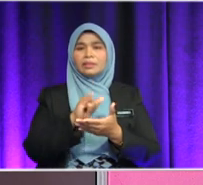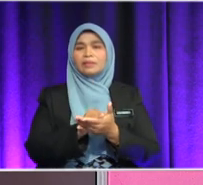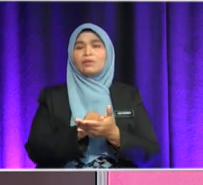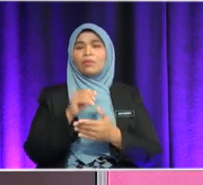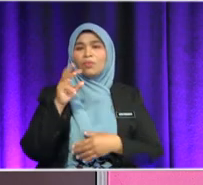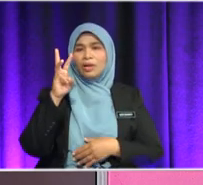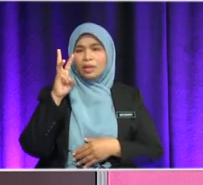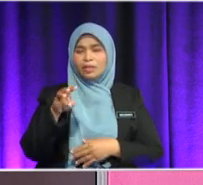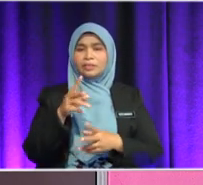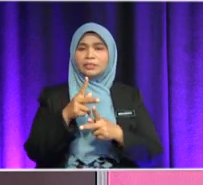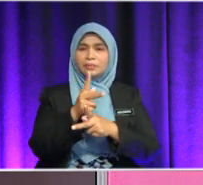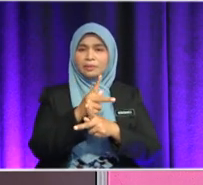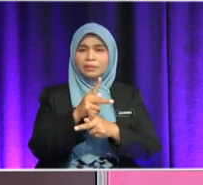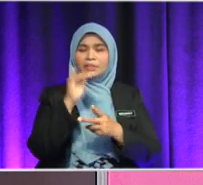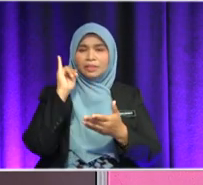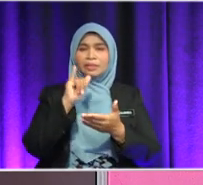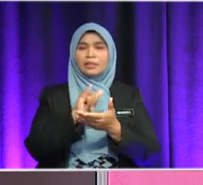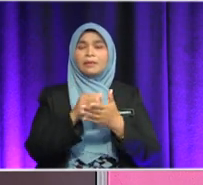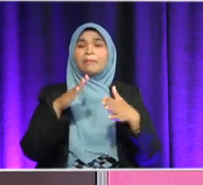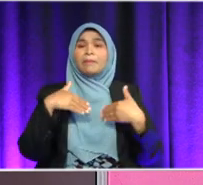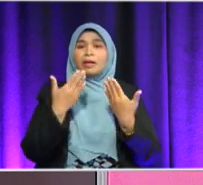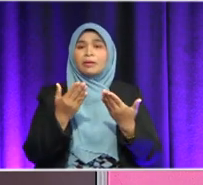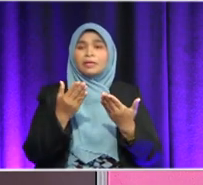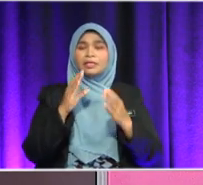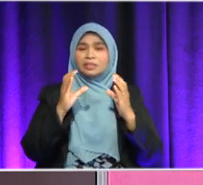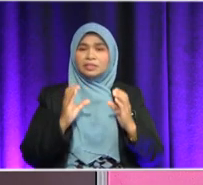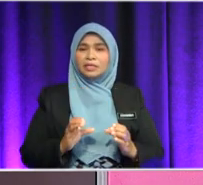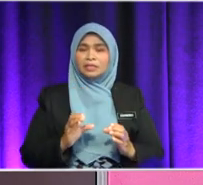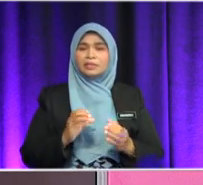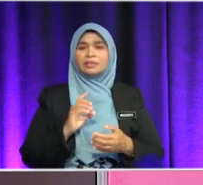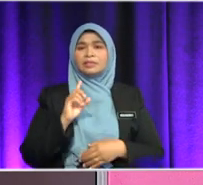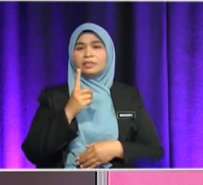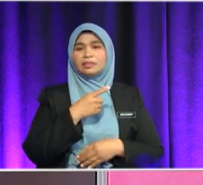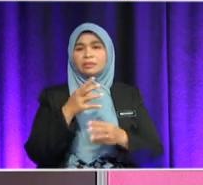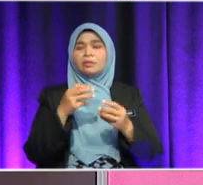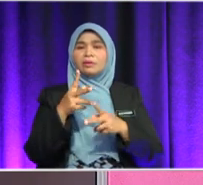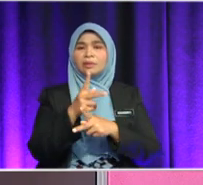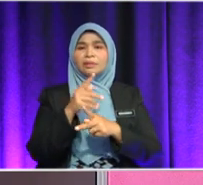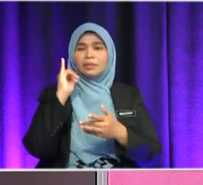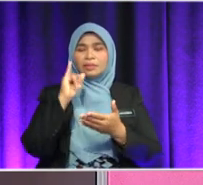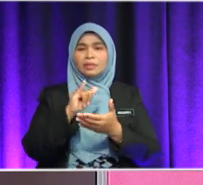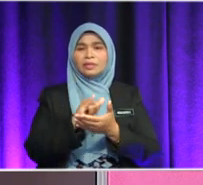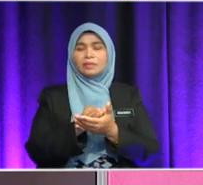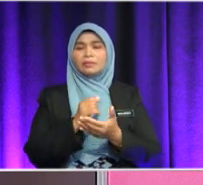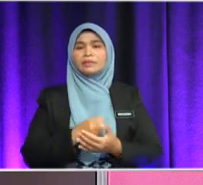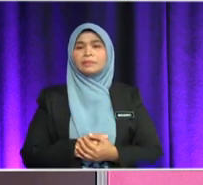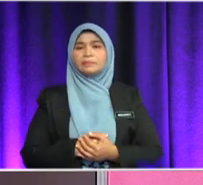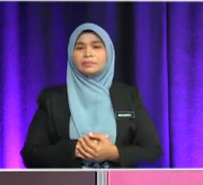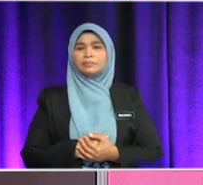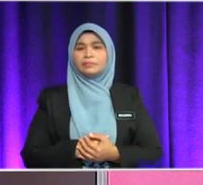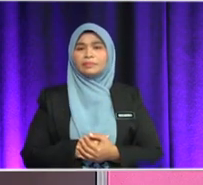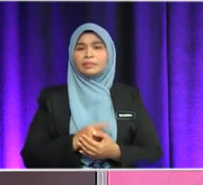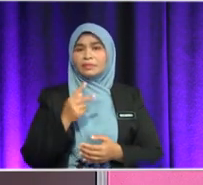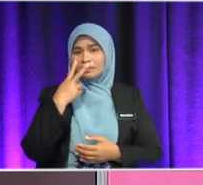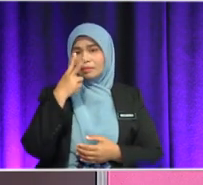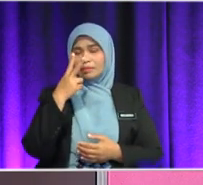memelihara Iman betul Bagaimana cara kita pelihara iman dan bagaimana iman itu boleh terbatal kita lihat satu